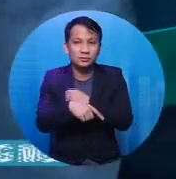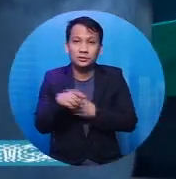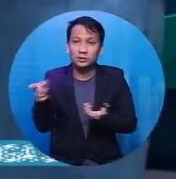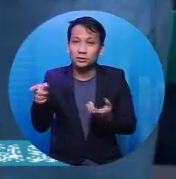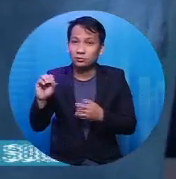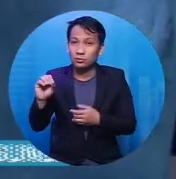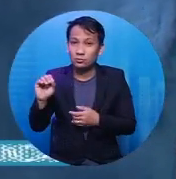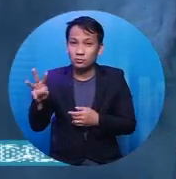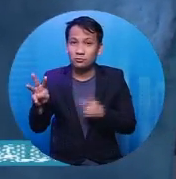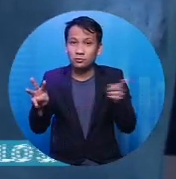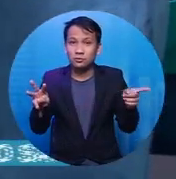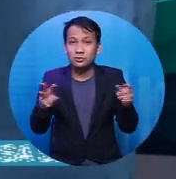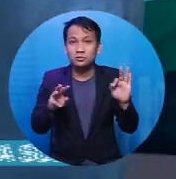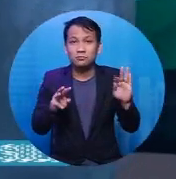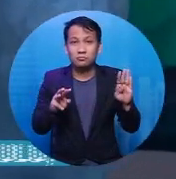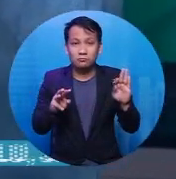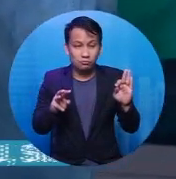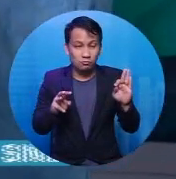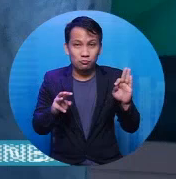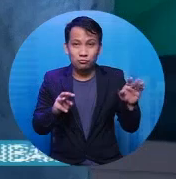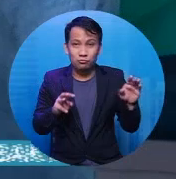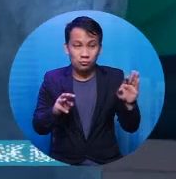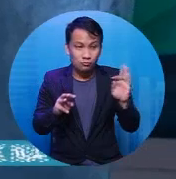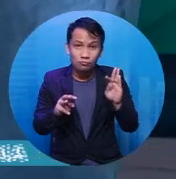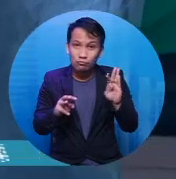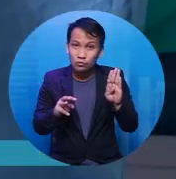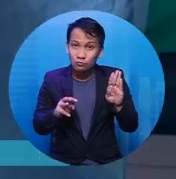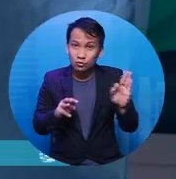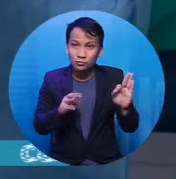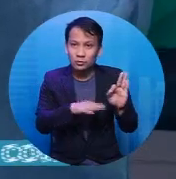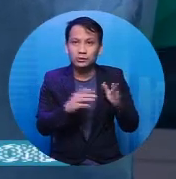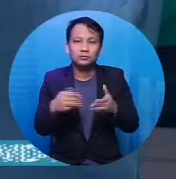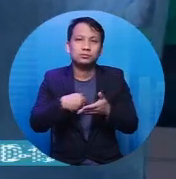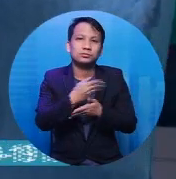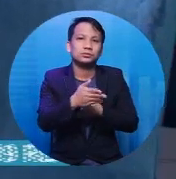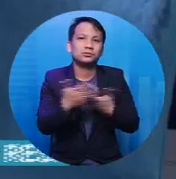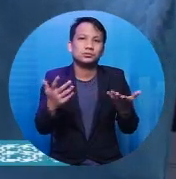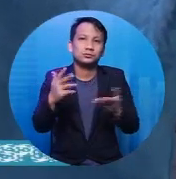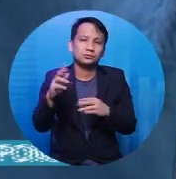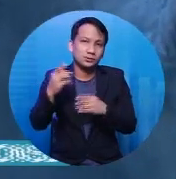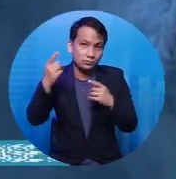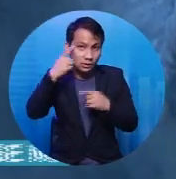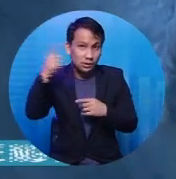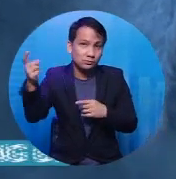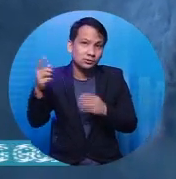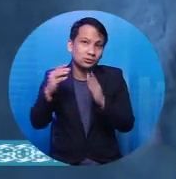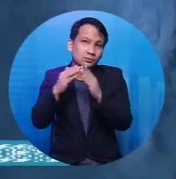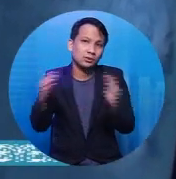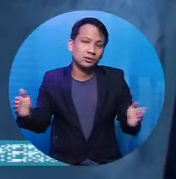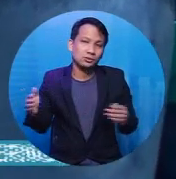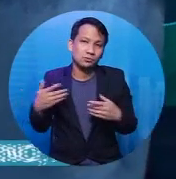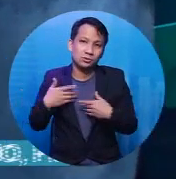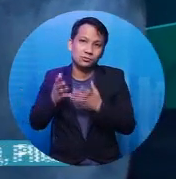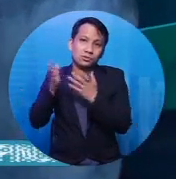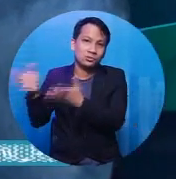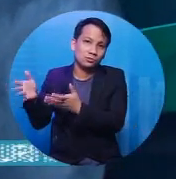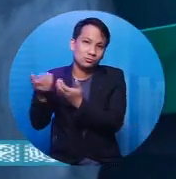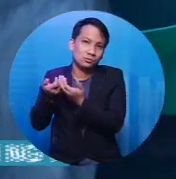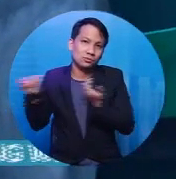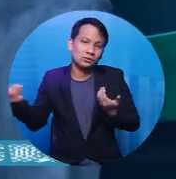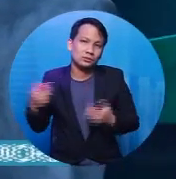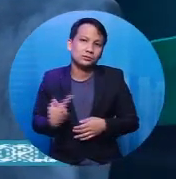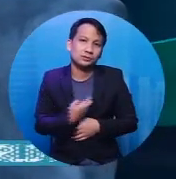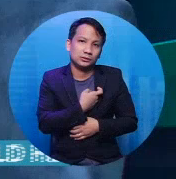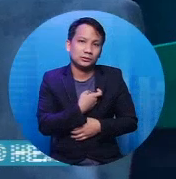OFW sa kanyang boyfriend pagkatapos niyang gastusan ng kanilang dream house. Iniwan siya. Sakit